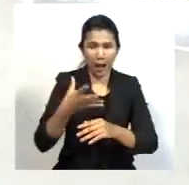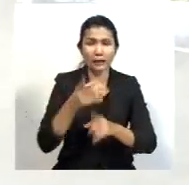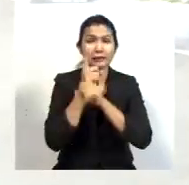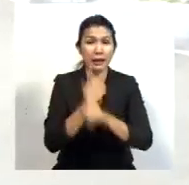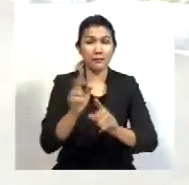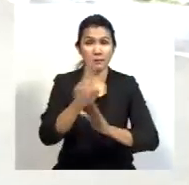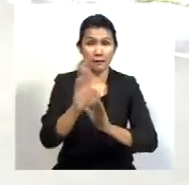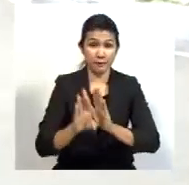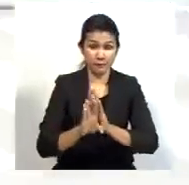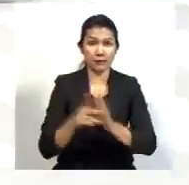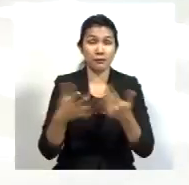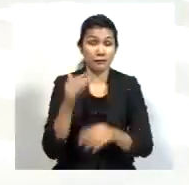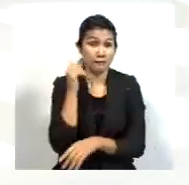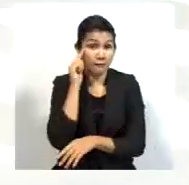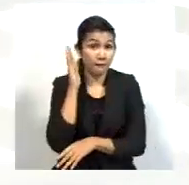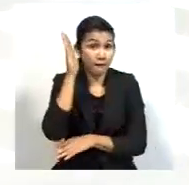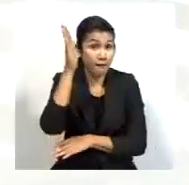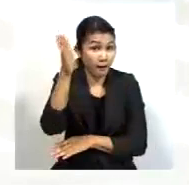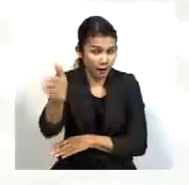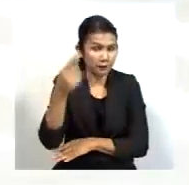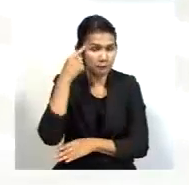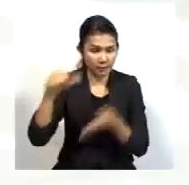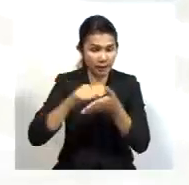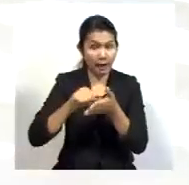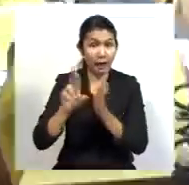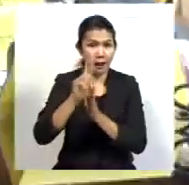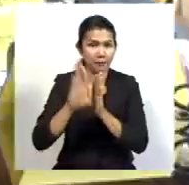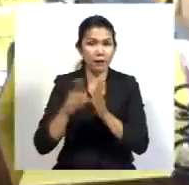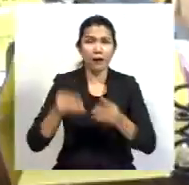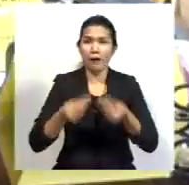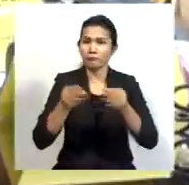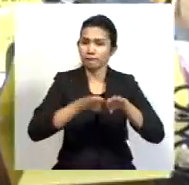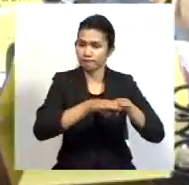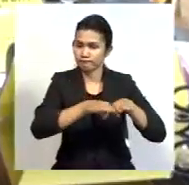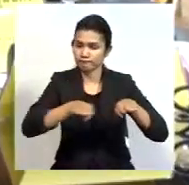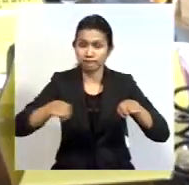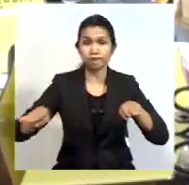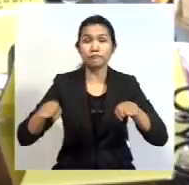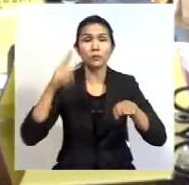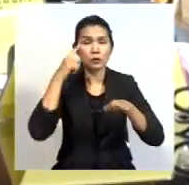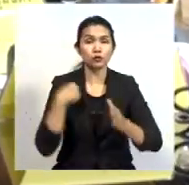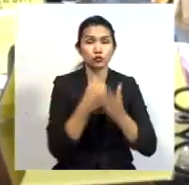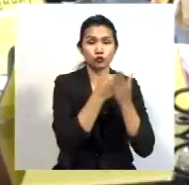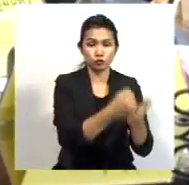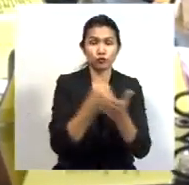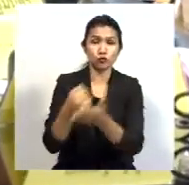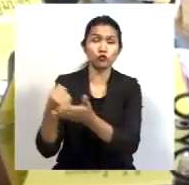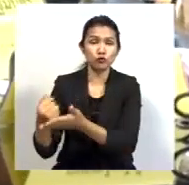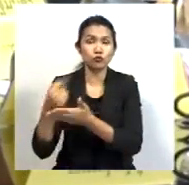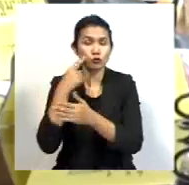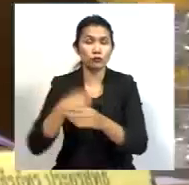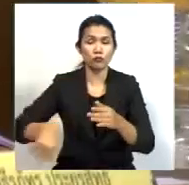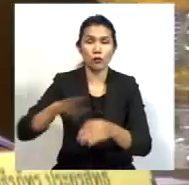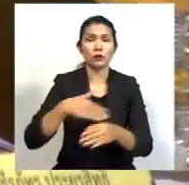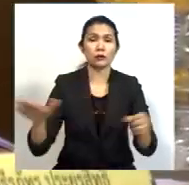ถทำได้นะคะและในอนาคตก็จะปรับเปลี่ยนระเบียบให้เป็นมาตรฐานเดียวกันเพื่อให้การช่วยเหลือเยียวยาผู้ที่ได้รับความเสียหายได้อย่